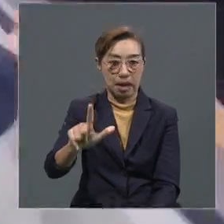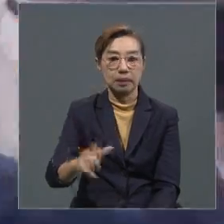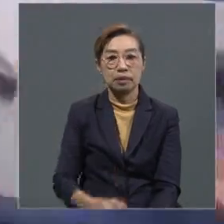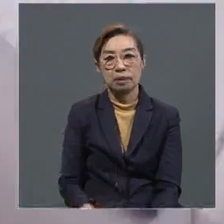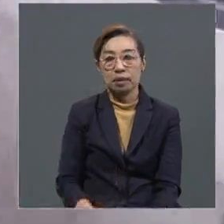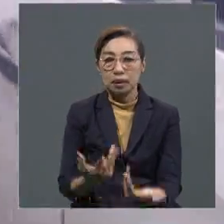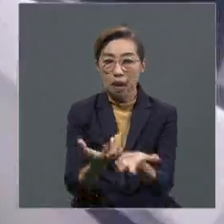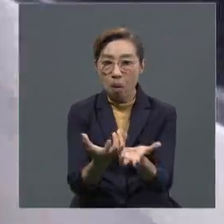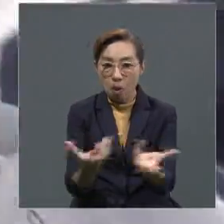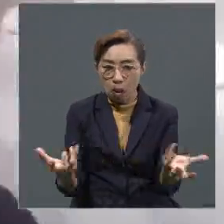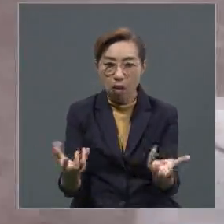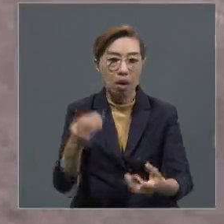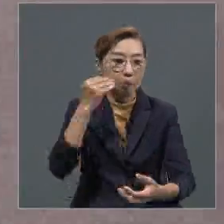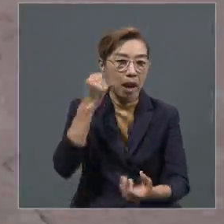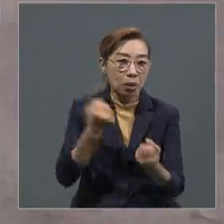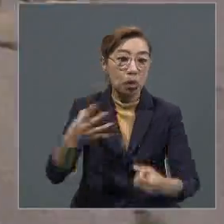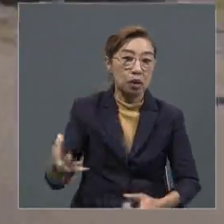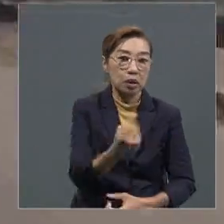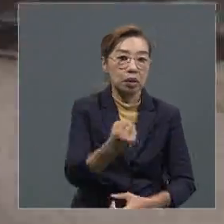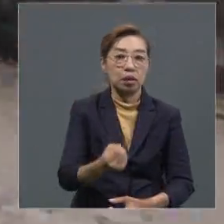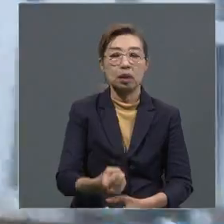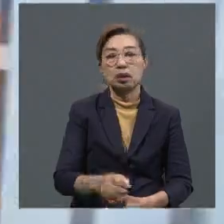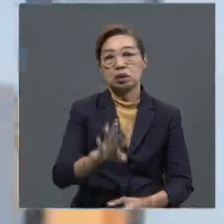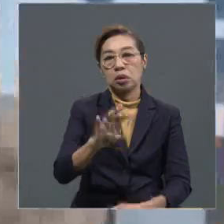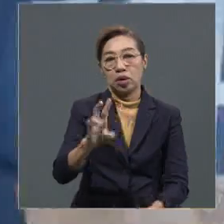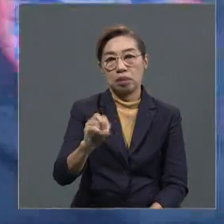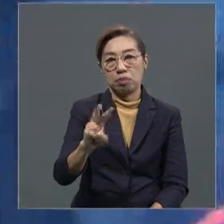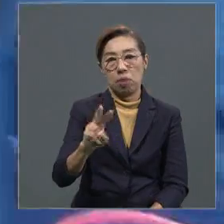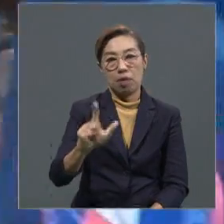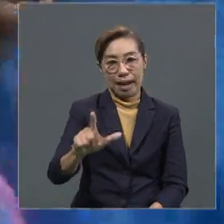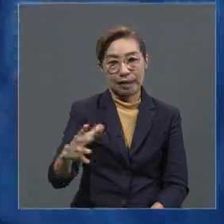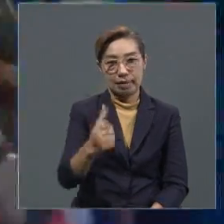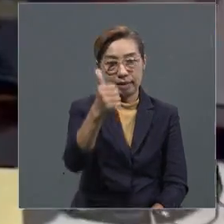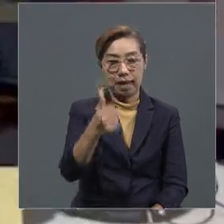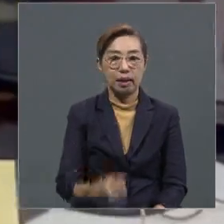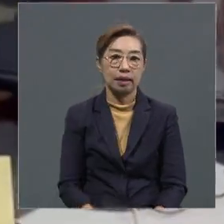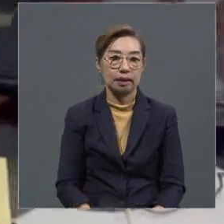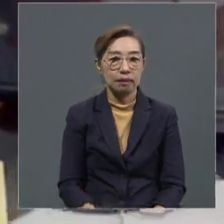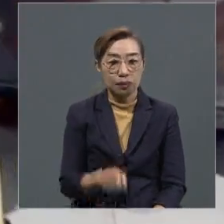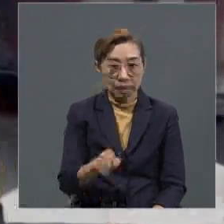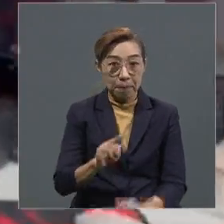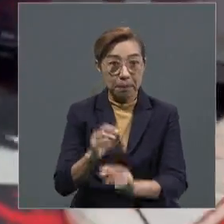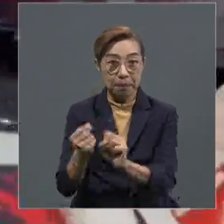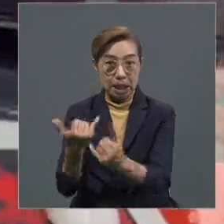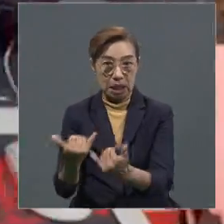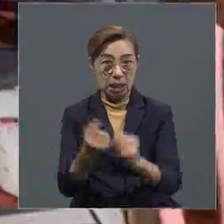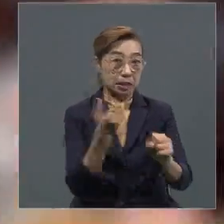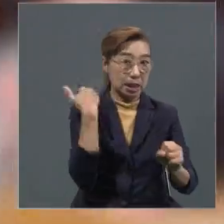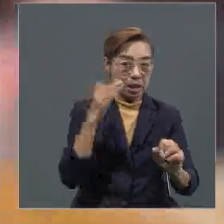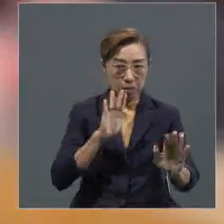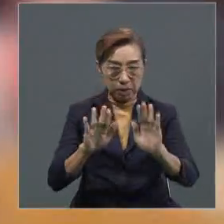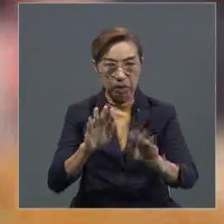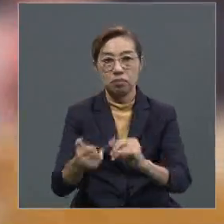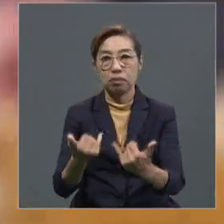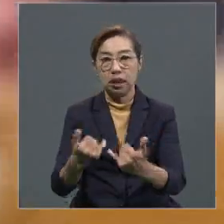ก็ตรวจยึดทรัพย์สินกว่า472ล้านบาทครับจากการเปรียบเทียบพบว่าปีนี้เนี่ยสามารถจับกุมการพนัน